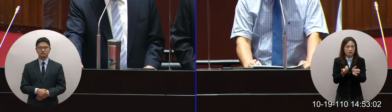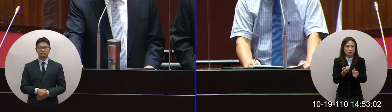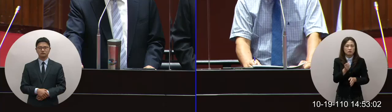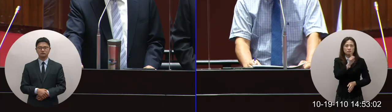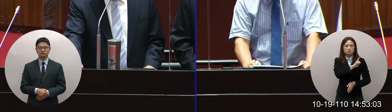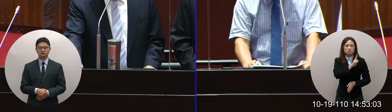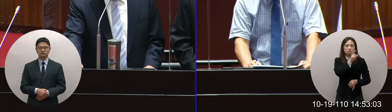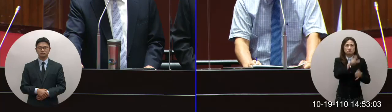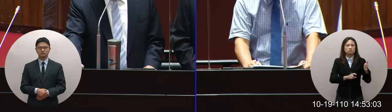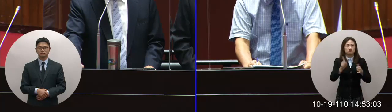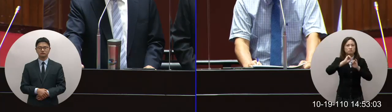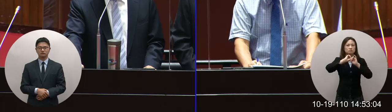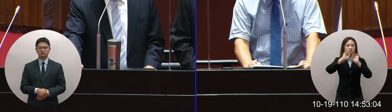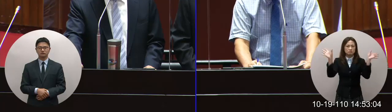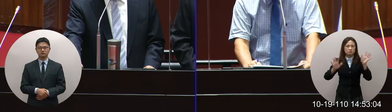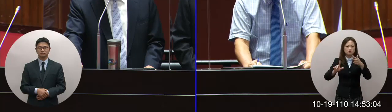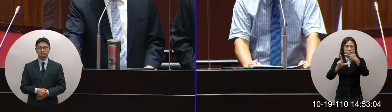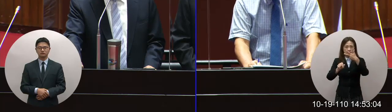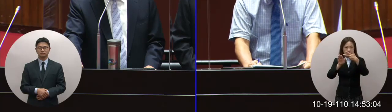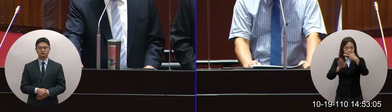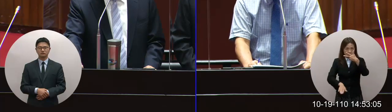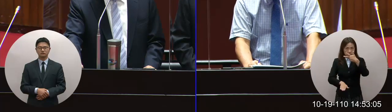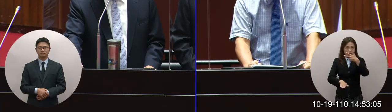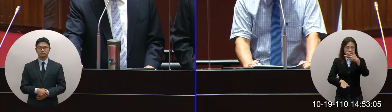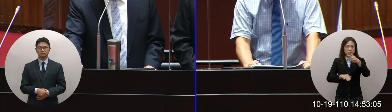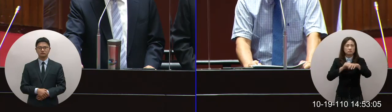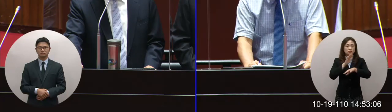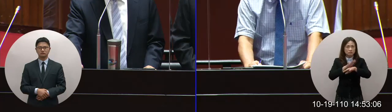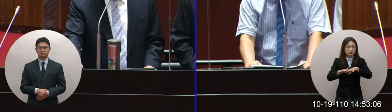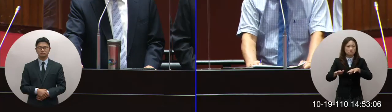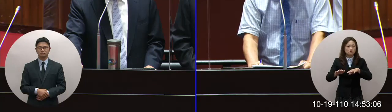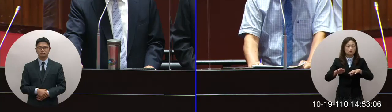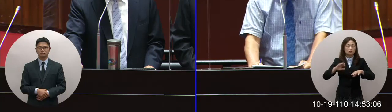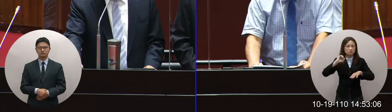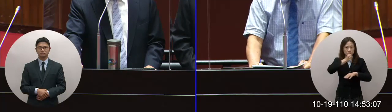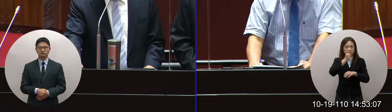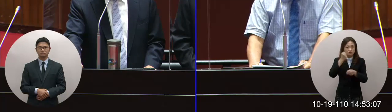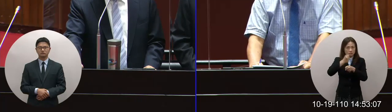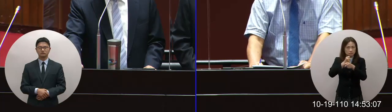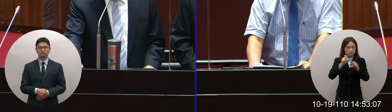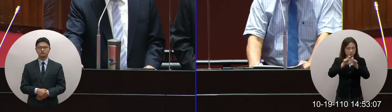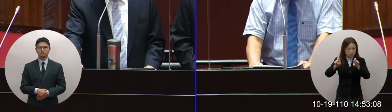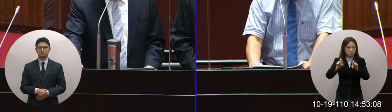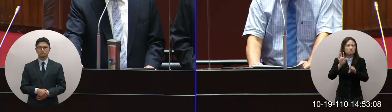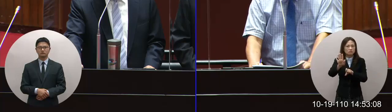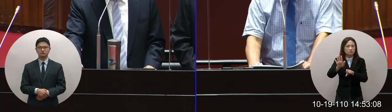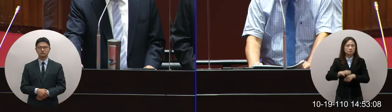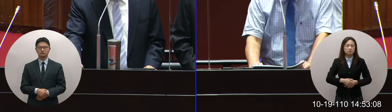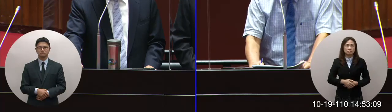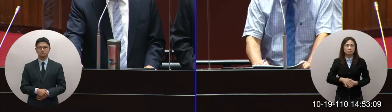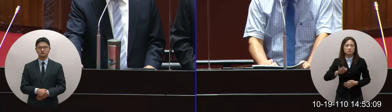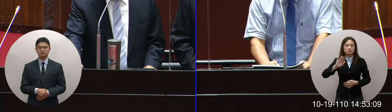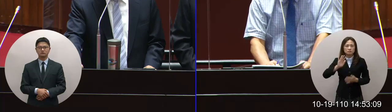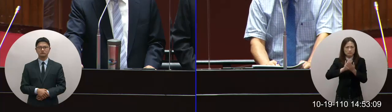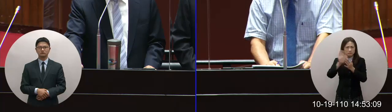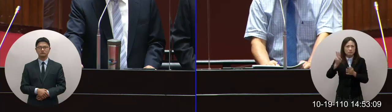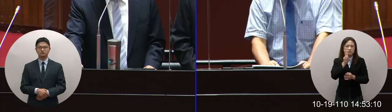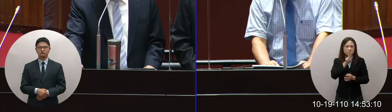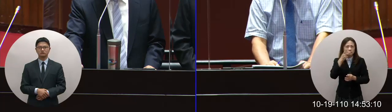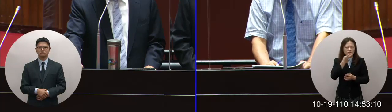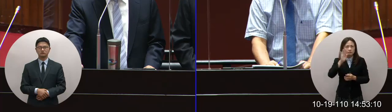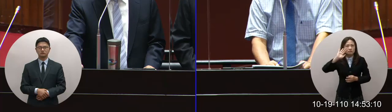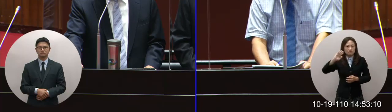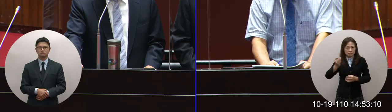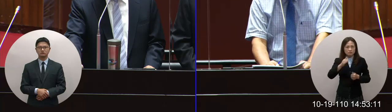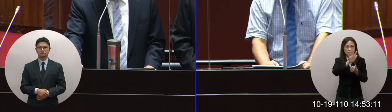啊这个会有国产疫苗，虽然后来改口，但是已造成哦高端股价